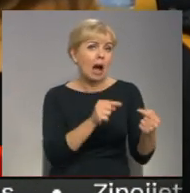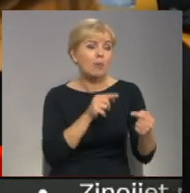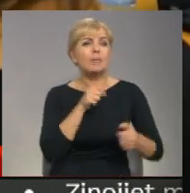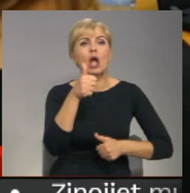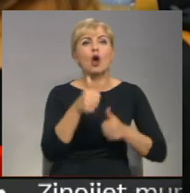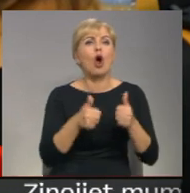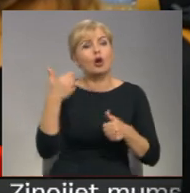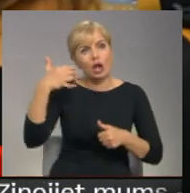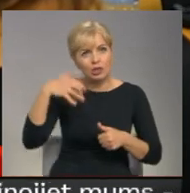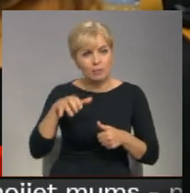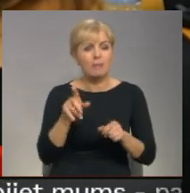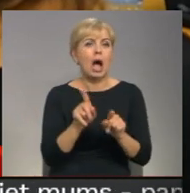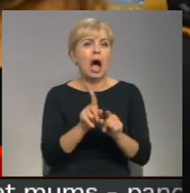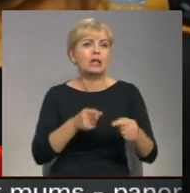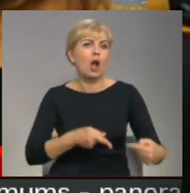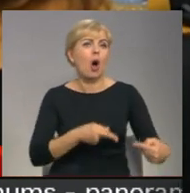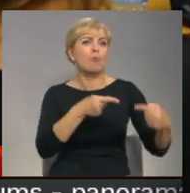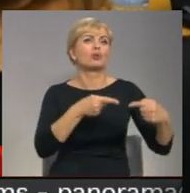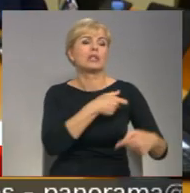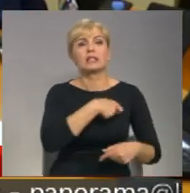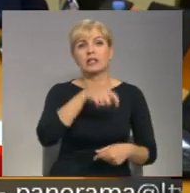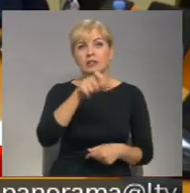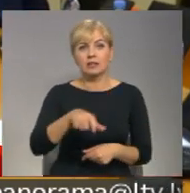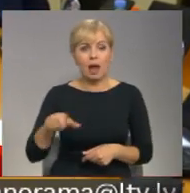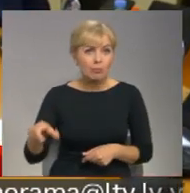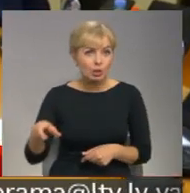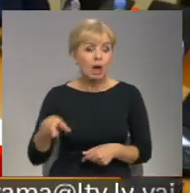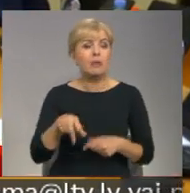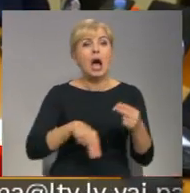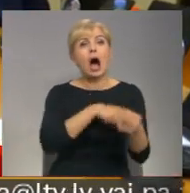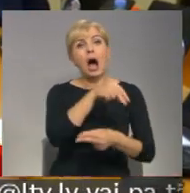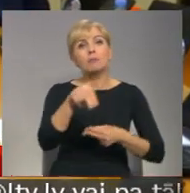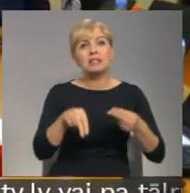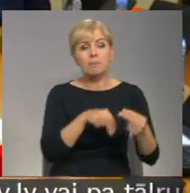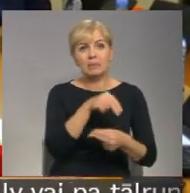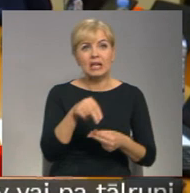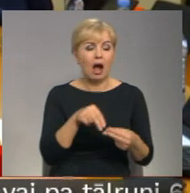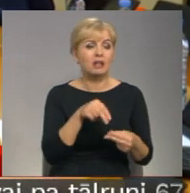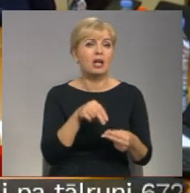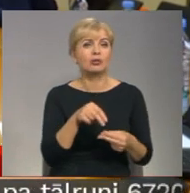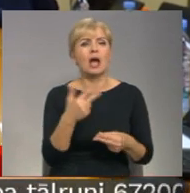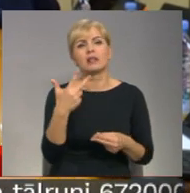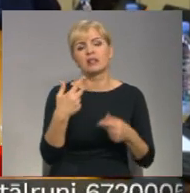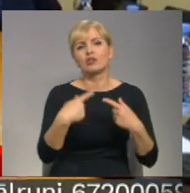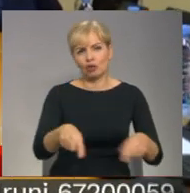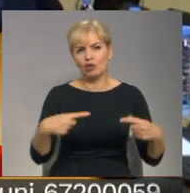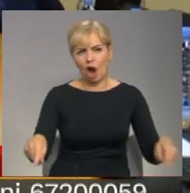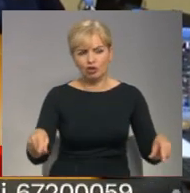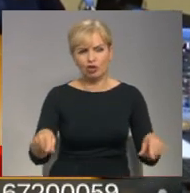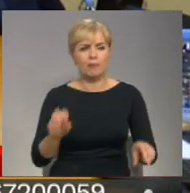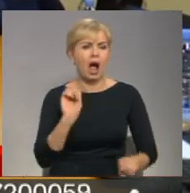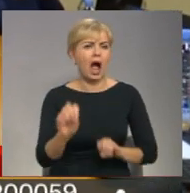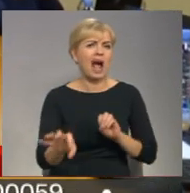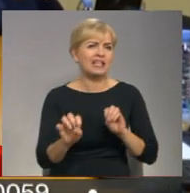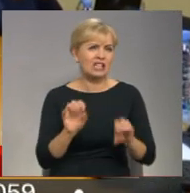konkurences padomei, gan opozīcijas deputātiem. Apspriedies ar trījiem dažādiem atkrituma